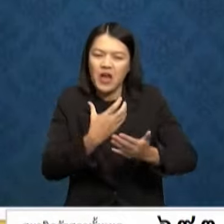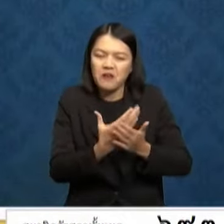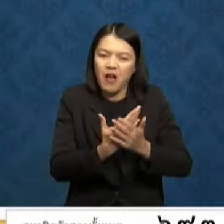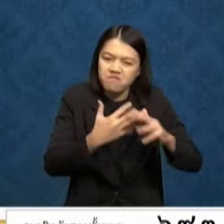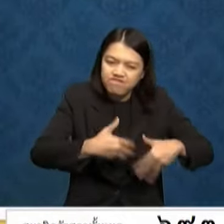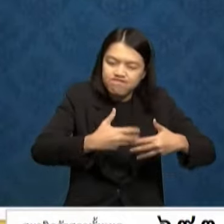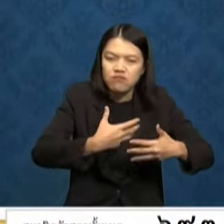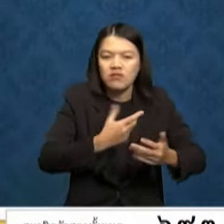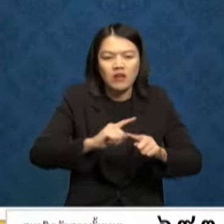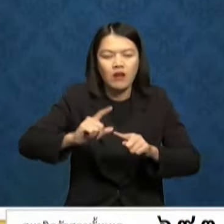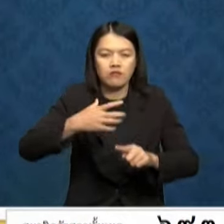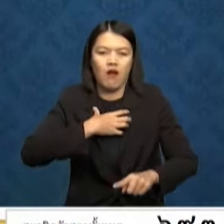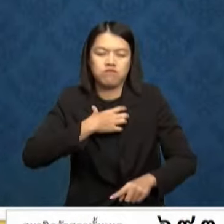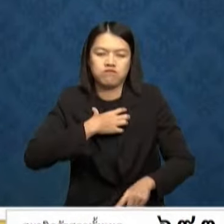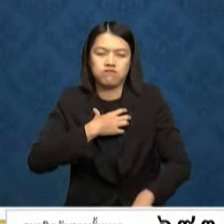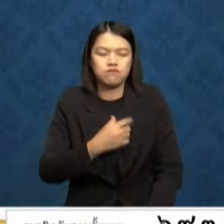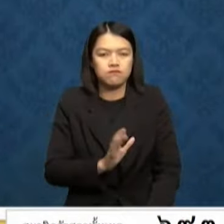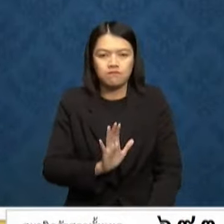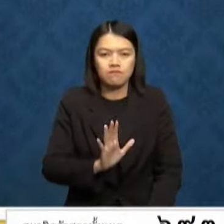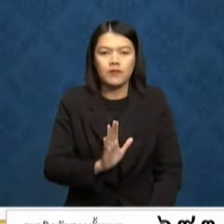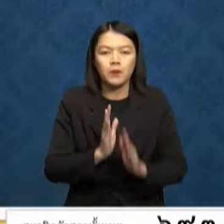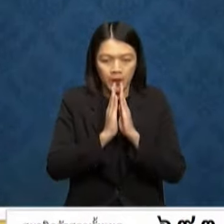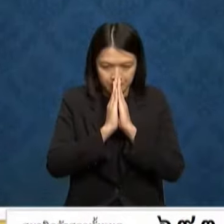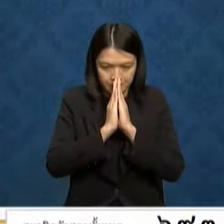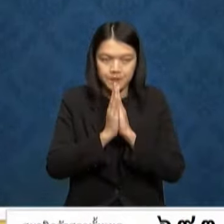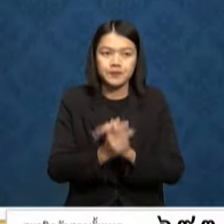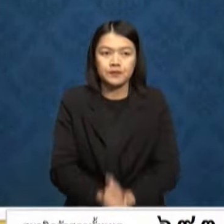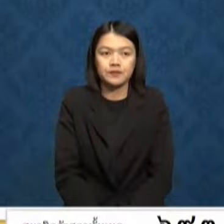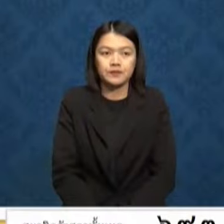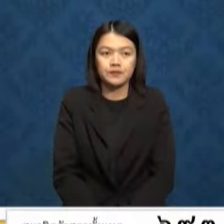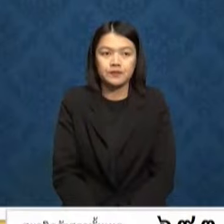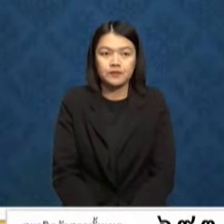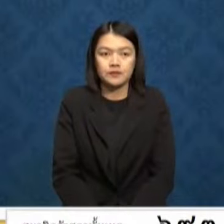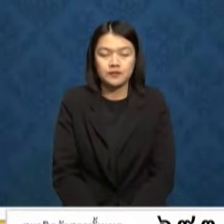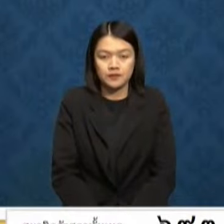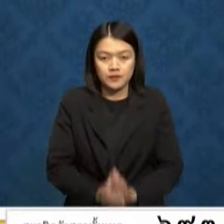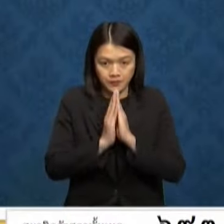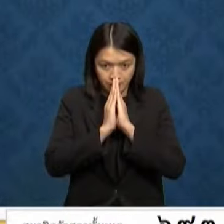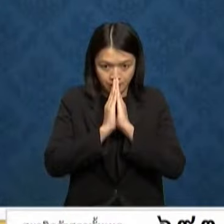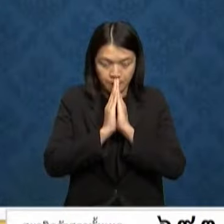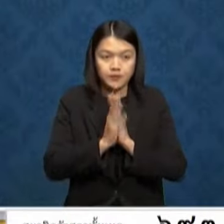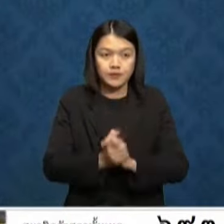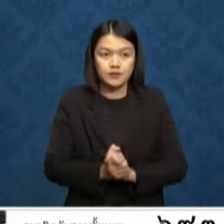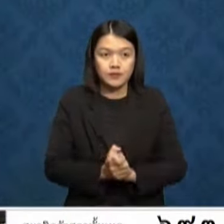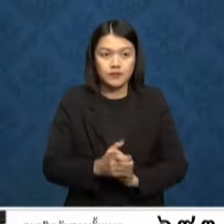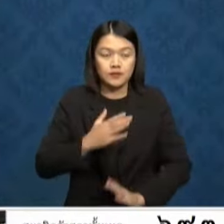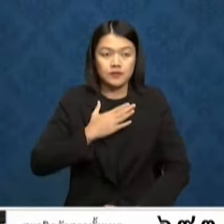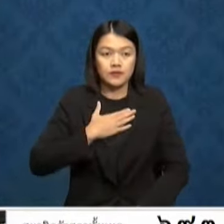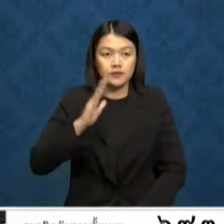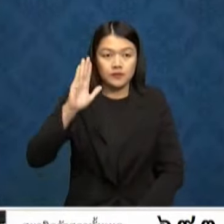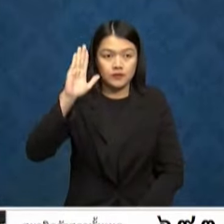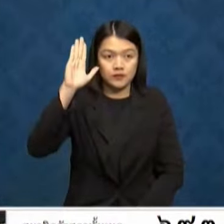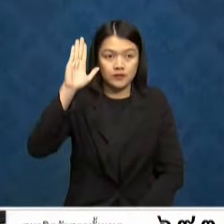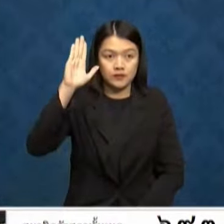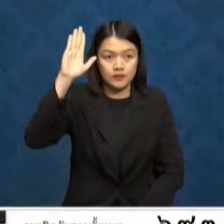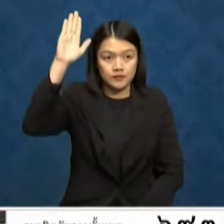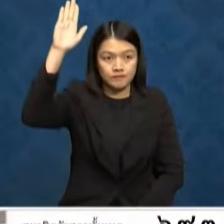ผลประโยชน์อย่างตกตกรและมูมามขอบคุณครับท่านประธานครับท่านประธานนรภครับครับผมผมยืนขึ้นยกมือ